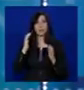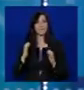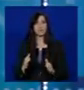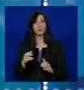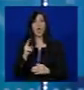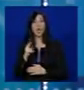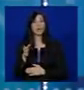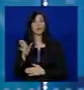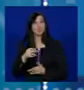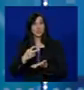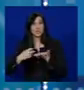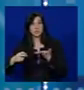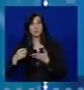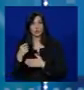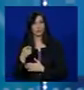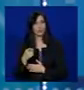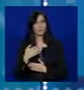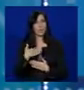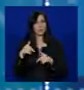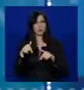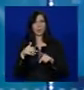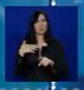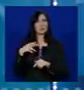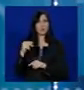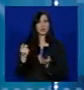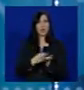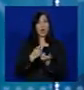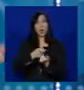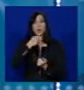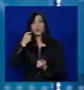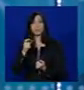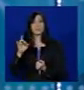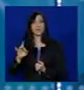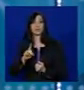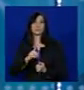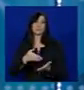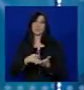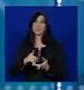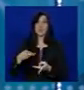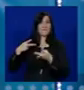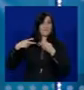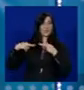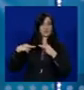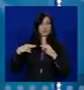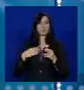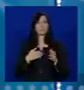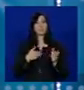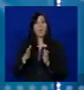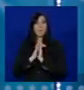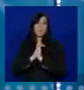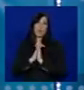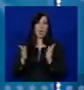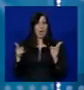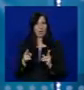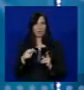и как ще се излезе от това. И аз тук искам да кажа няколко думи за Рашков, за да не се връщам на темата. Моля ви, много кратко. Не, кратко